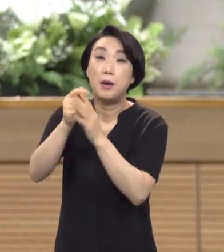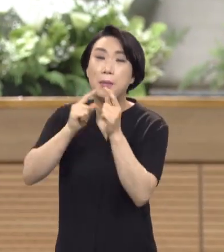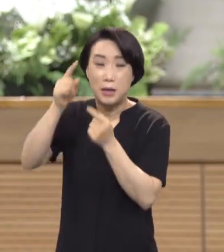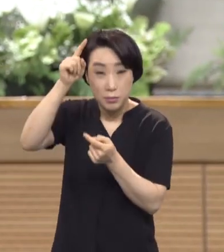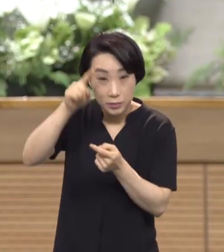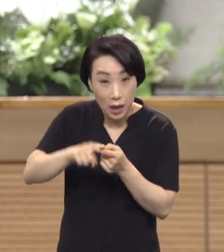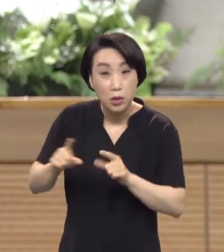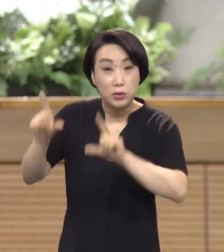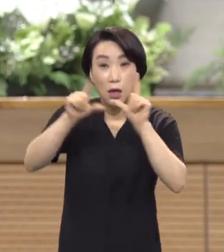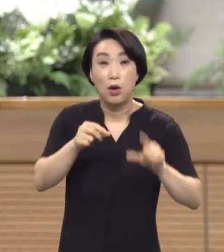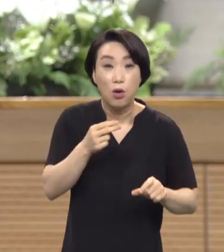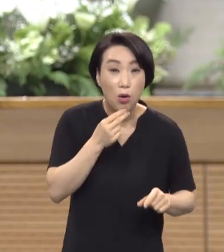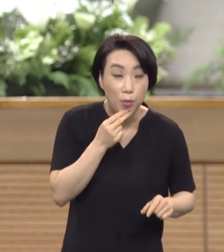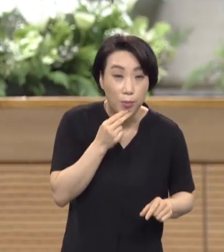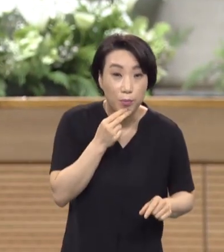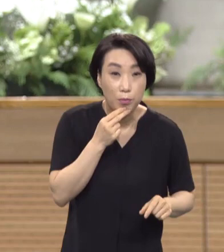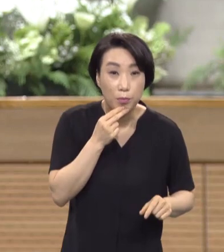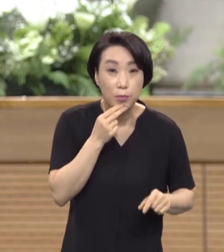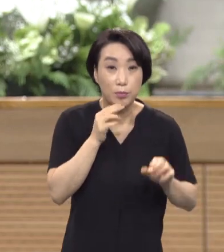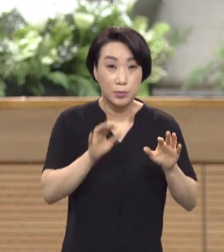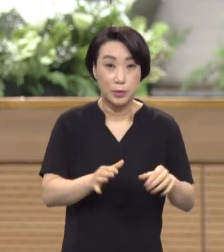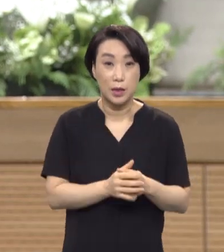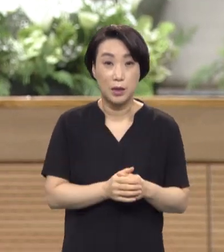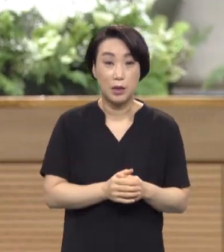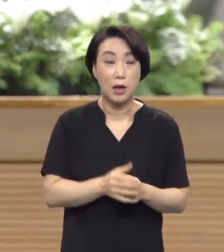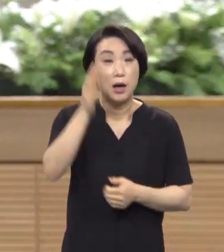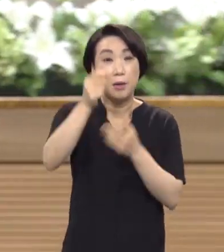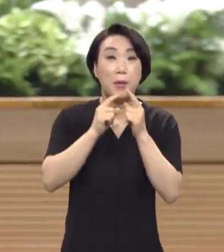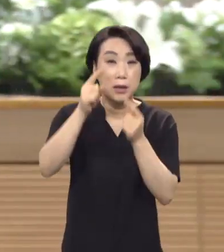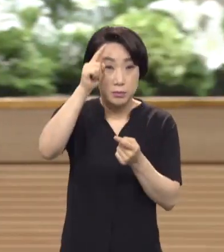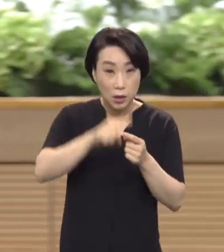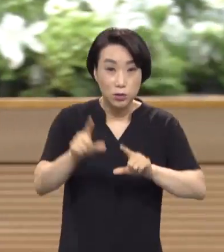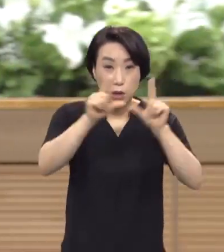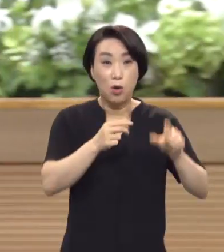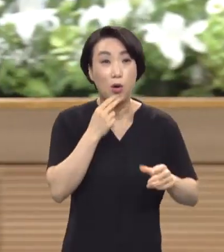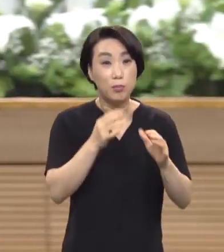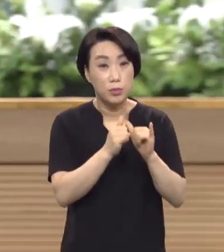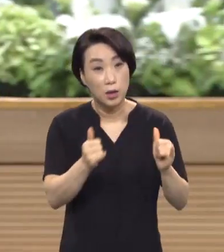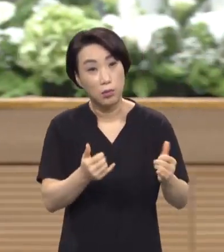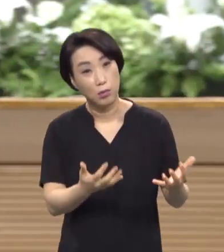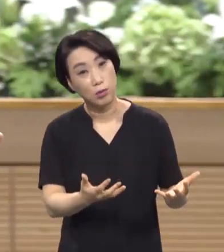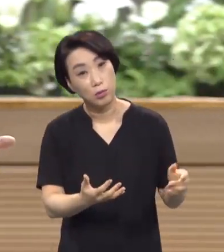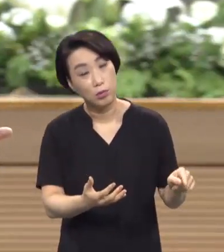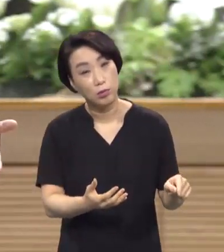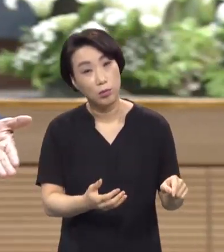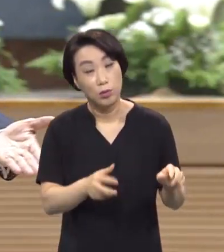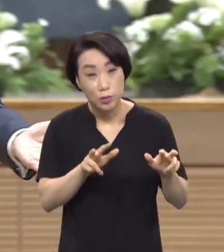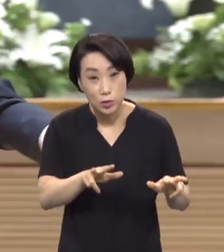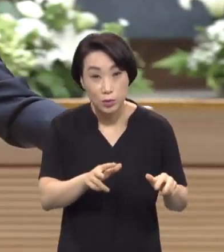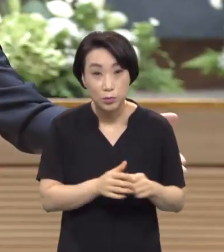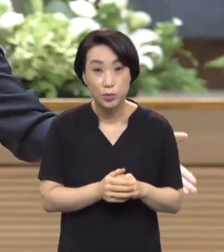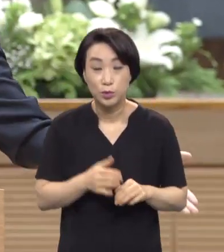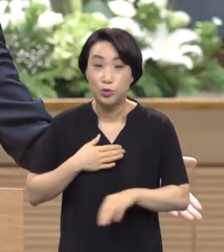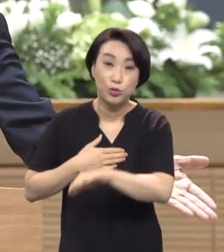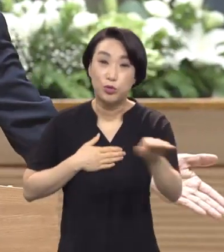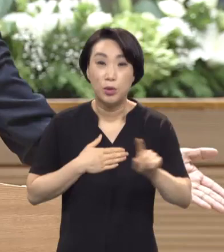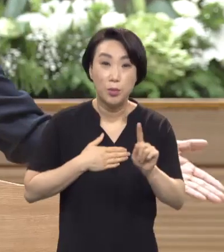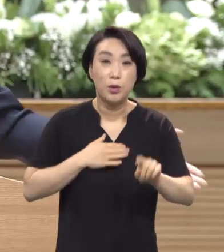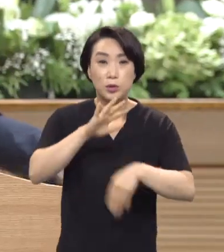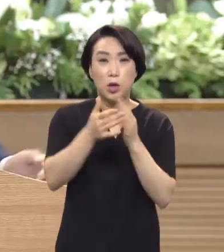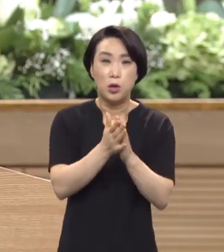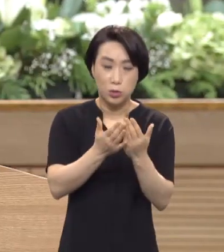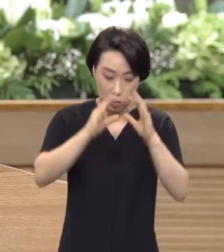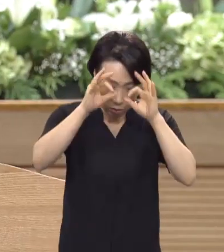말씀대로 살지 아니하고 살지 않는 자. 참 우리는 성경을